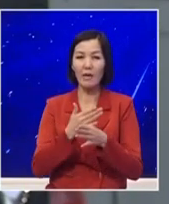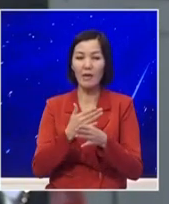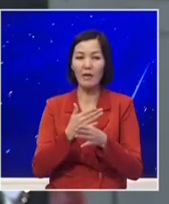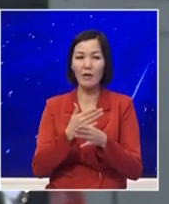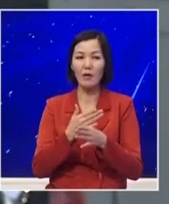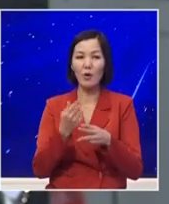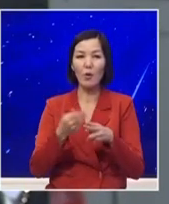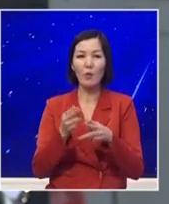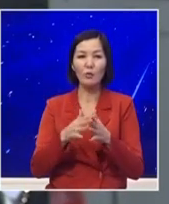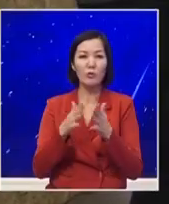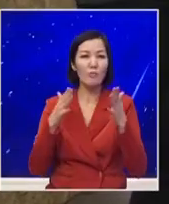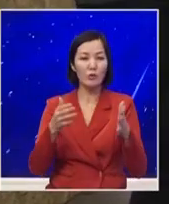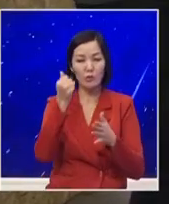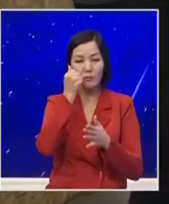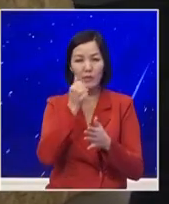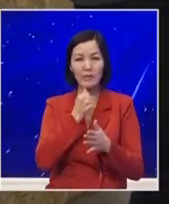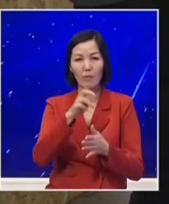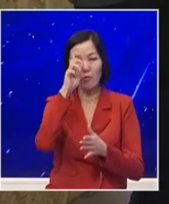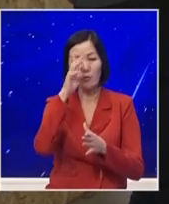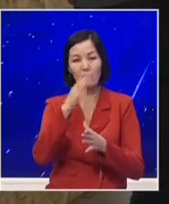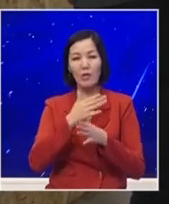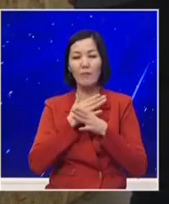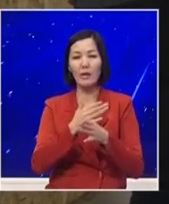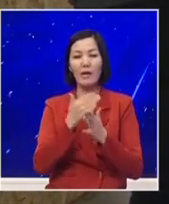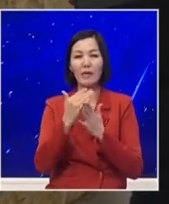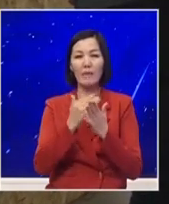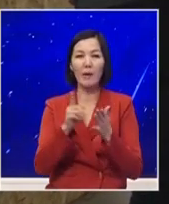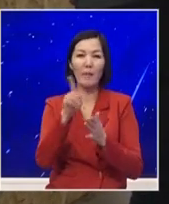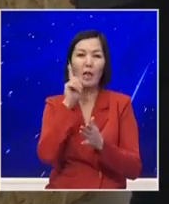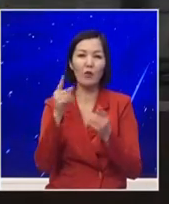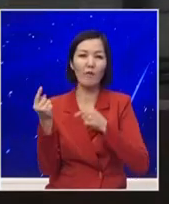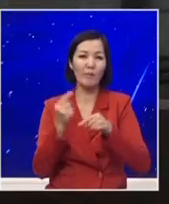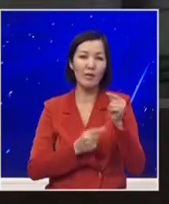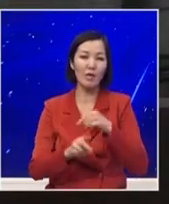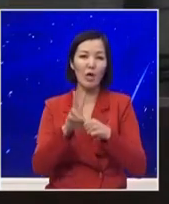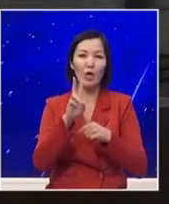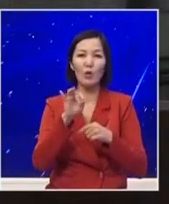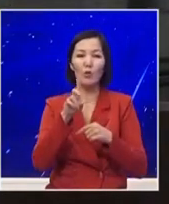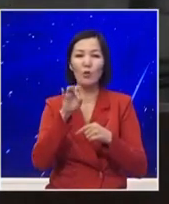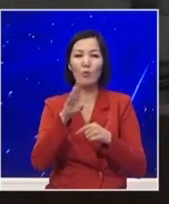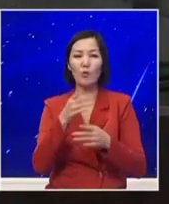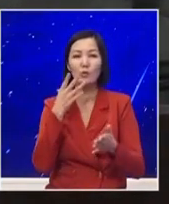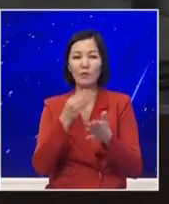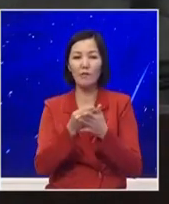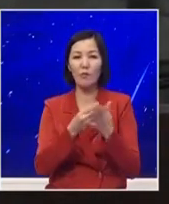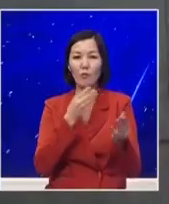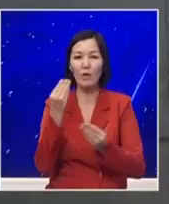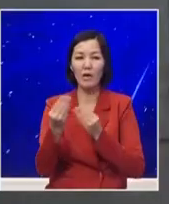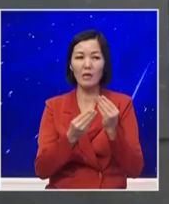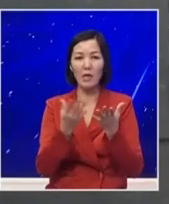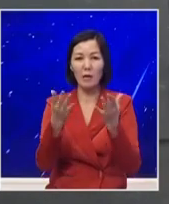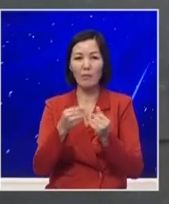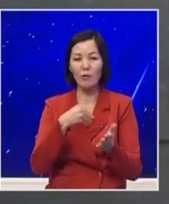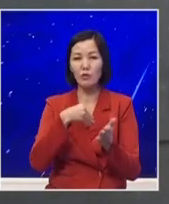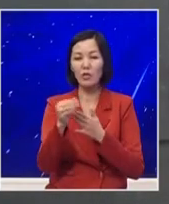прям благодарна от всей души. Госпрограмма «Енбек» порадовала и молодого предпринимателя Нурбола. В свой пейнтбольный клуб на полученные деньги он